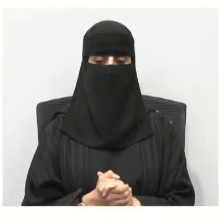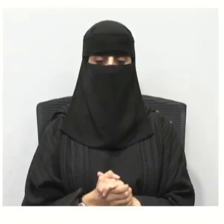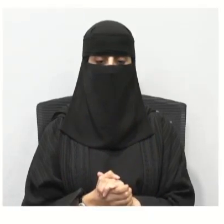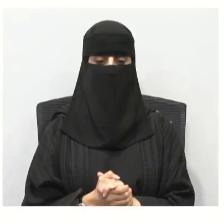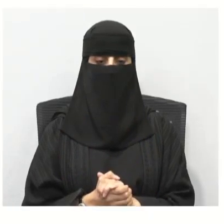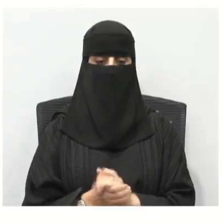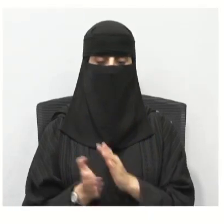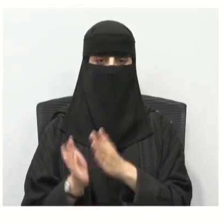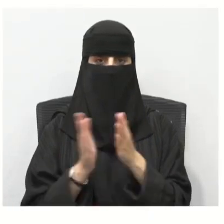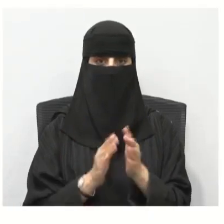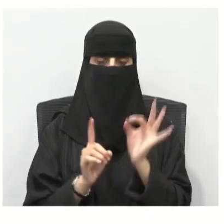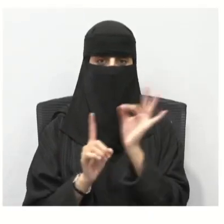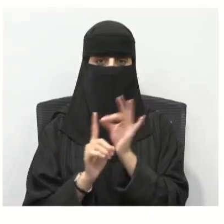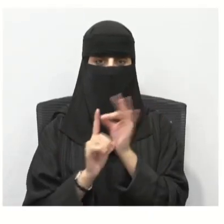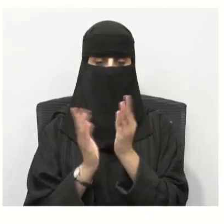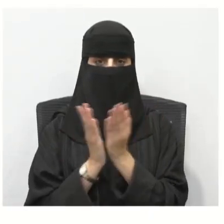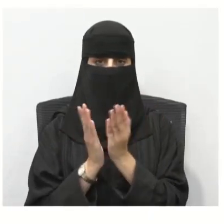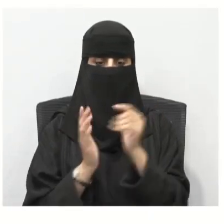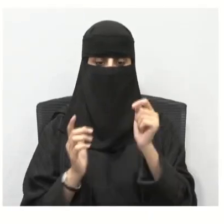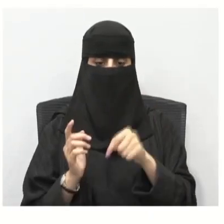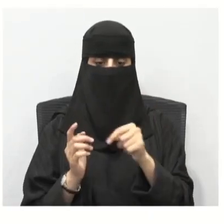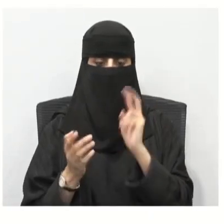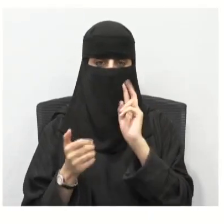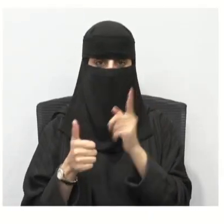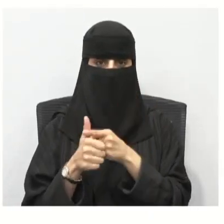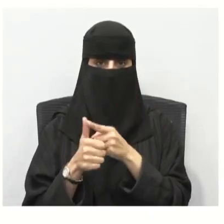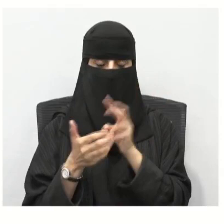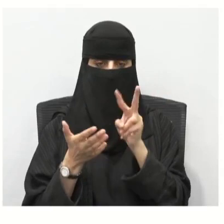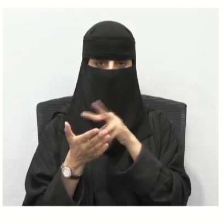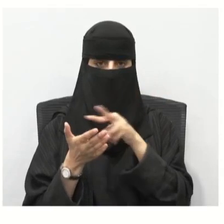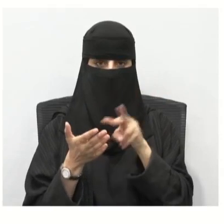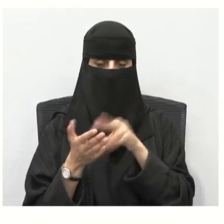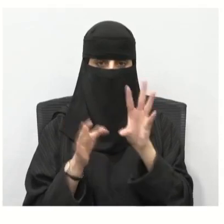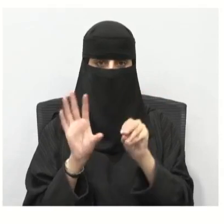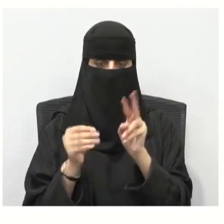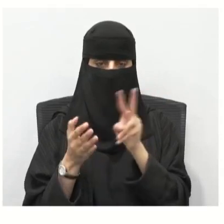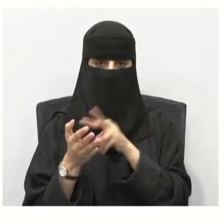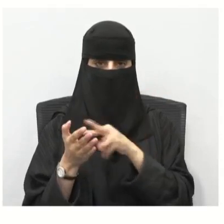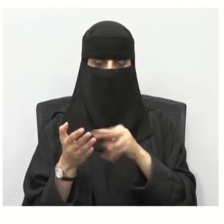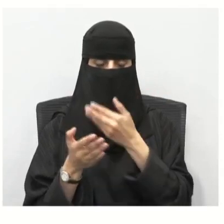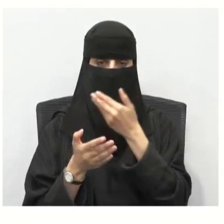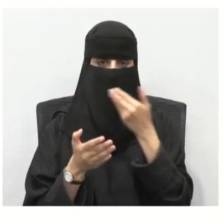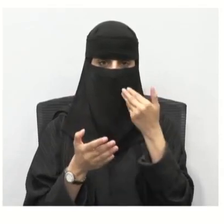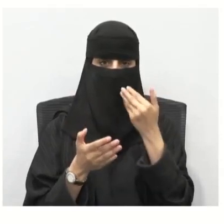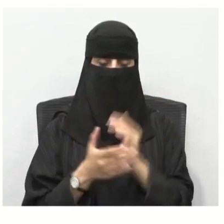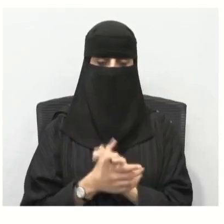الرصاص اهداف درسنا لهذا اليوم اولا قراءه النص قراءه